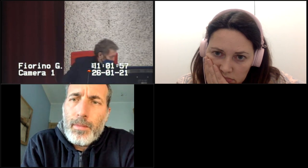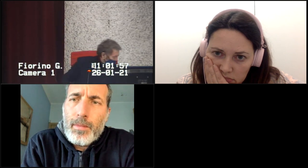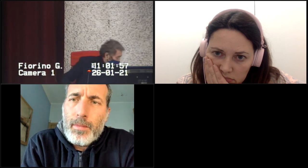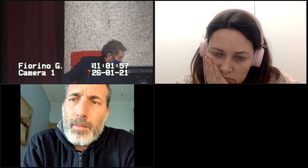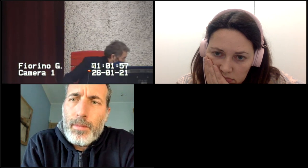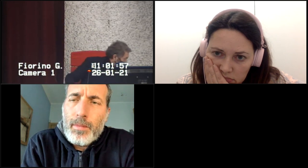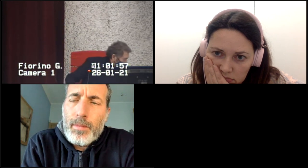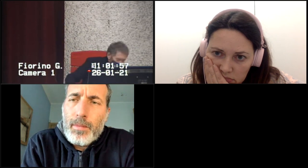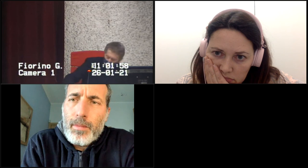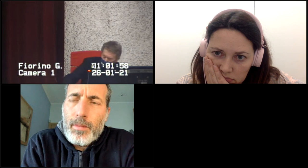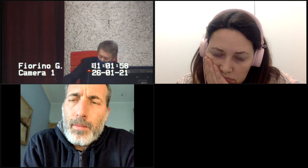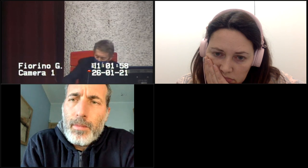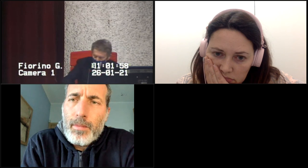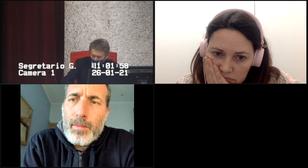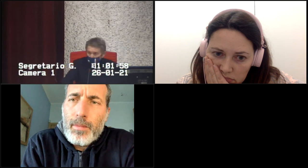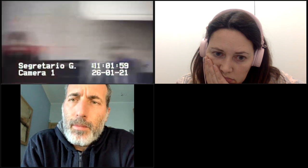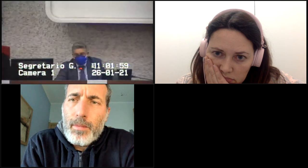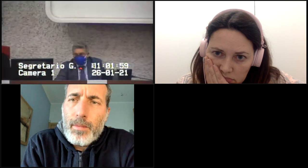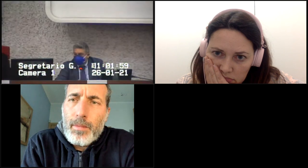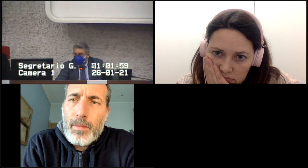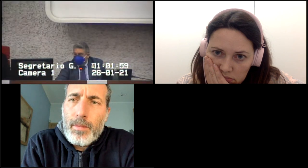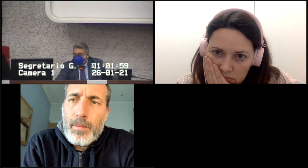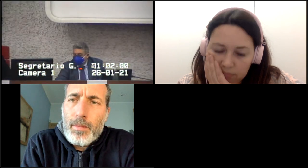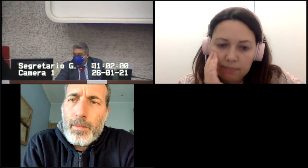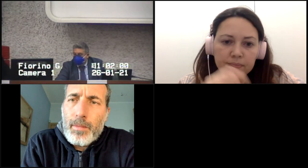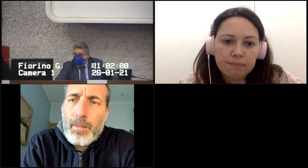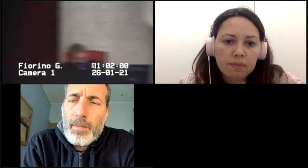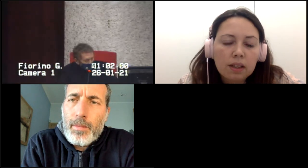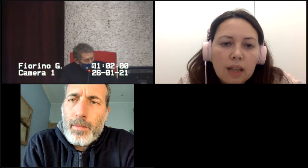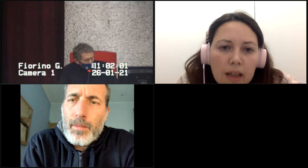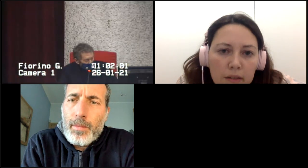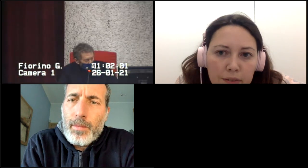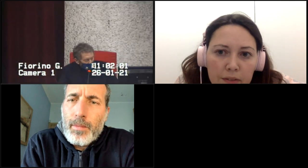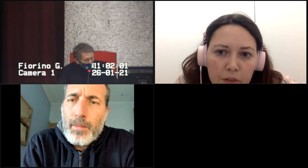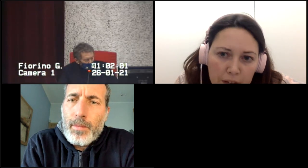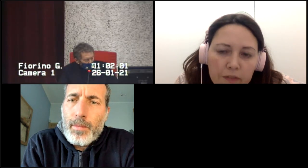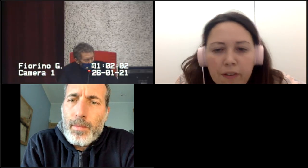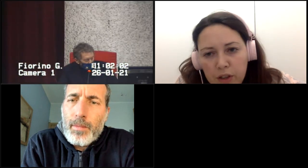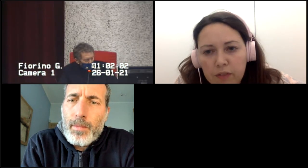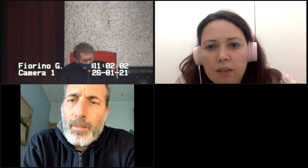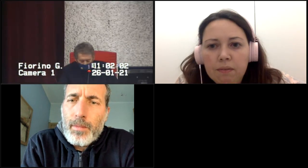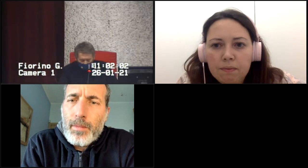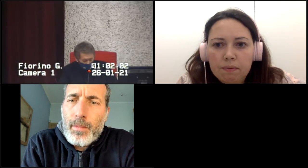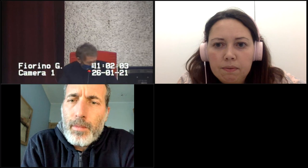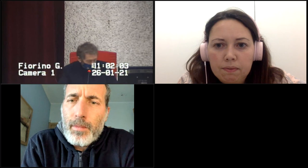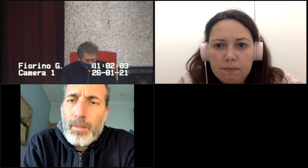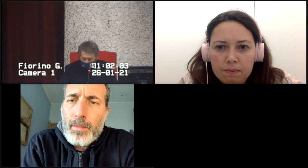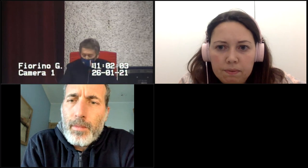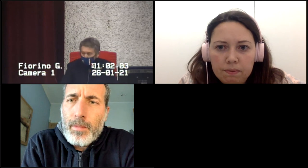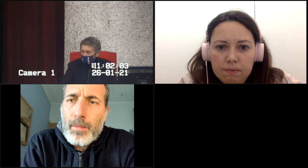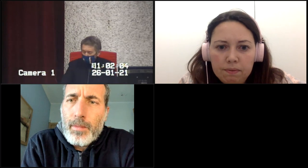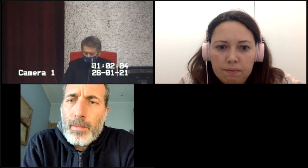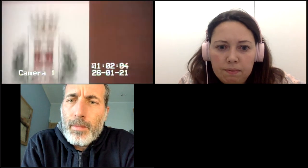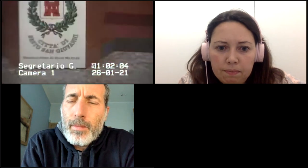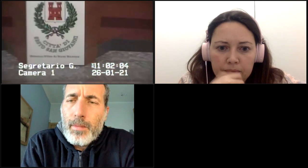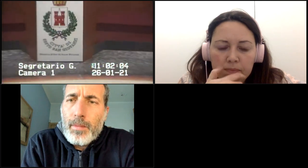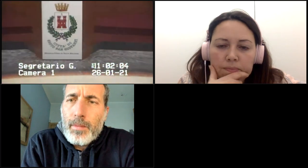Prego, tocca a lei, non c'è l'immediata giustizia. Consigliera Perego da remoto. Favorevole.